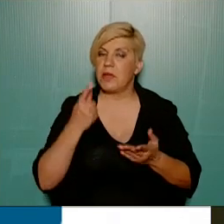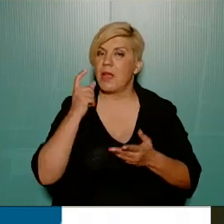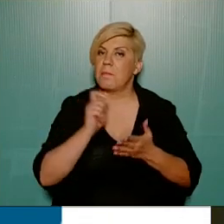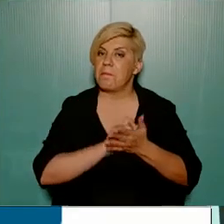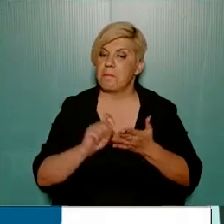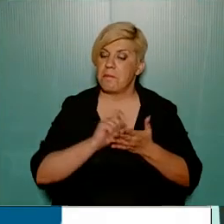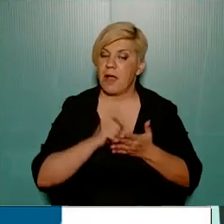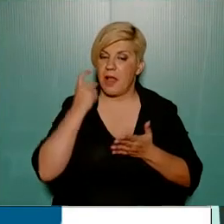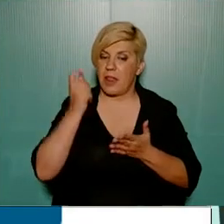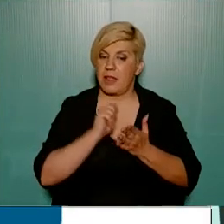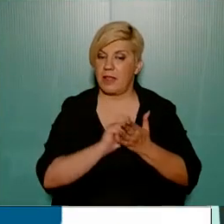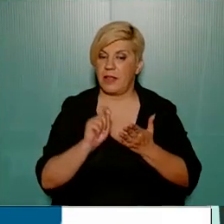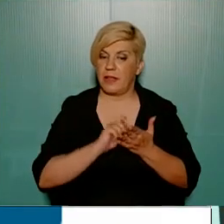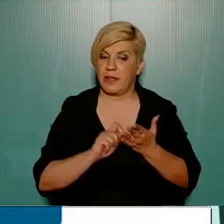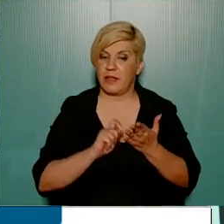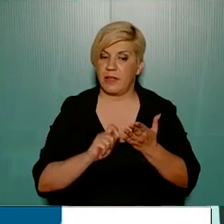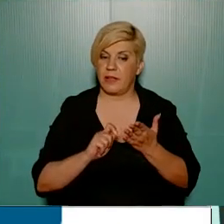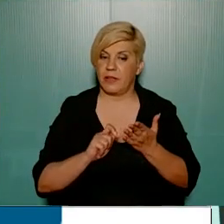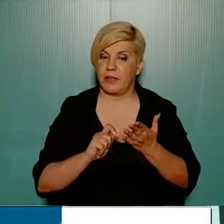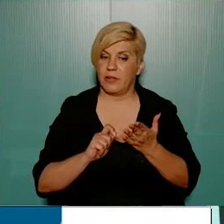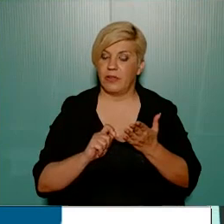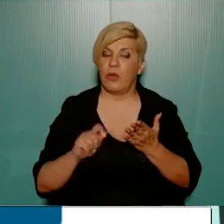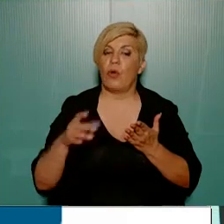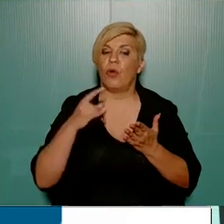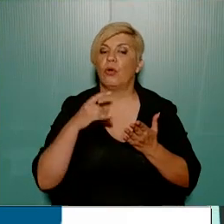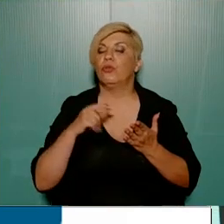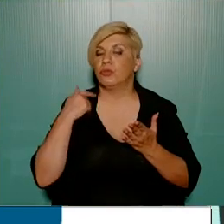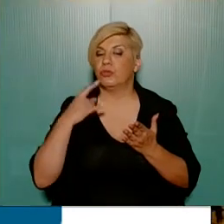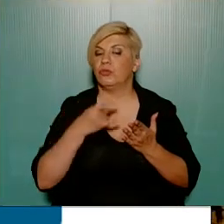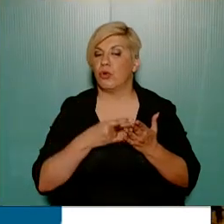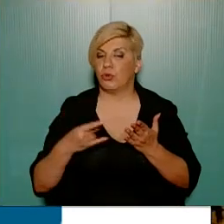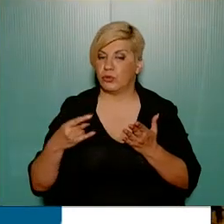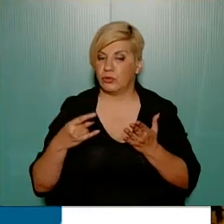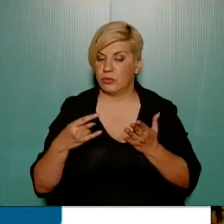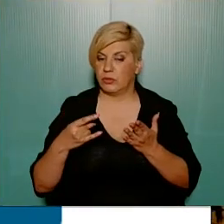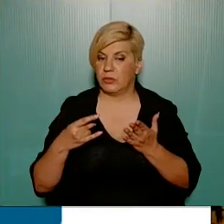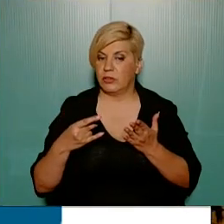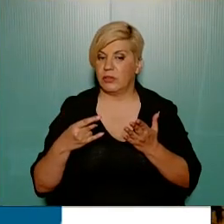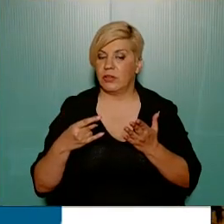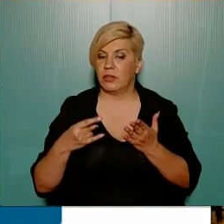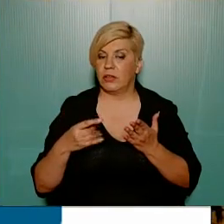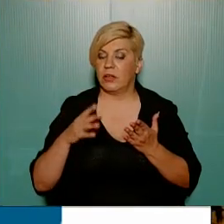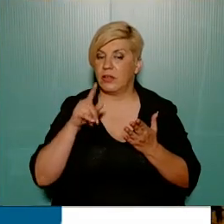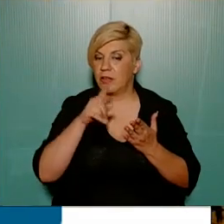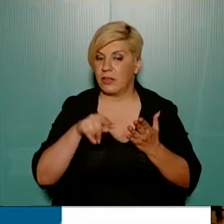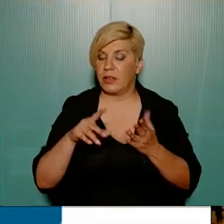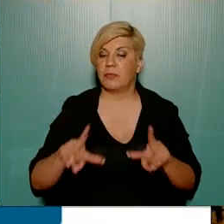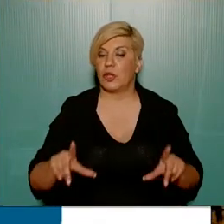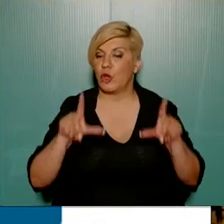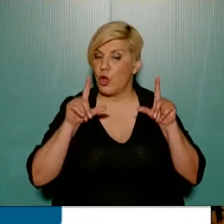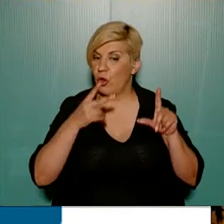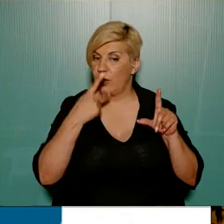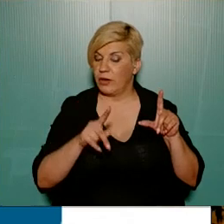που έκανε ο Ιάσον Ζόρζος για λογαριασμό της ΕΕΣΤΗ και της ΓΕΑΟΣΕ. Αυτό είναι εικόνα